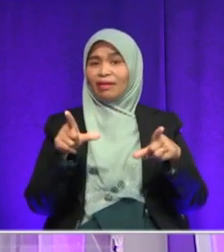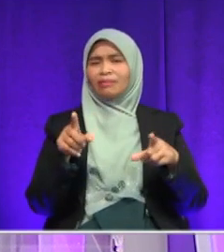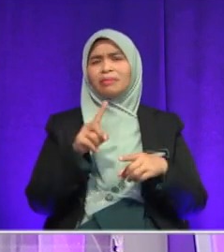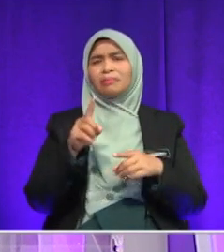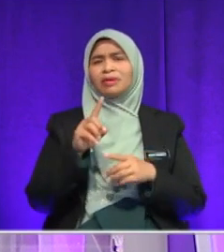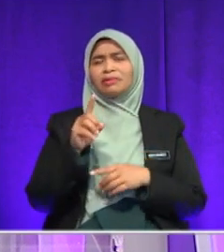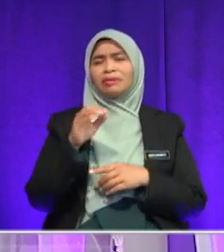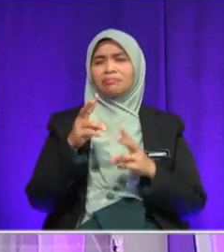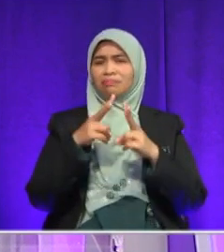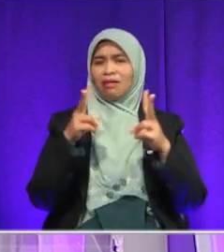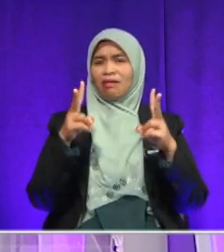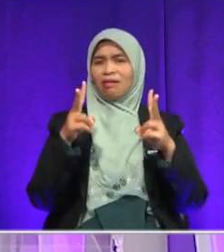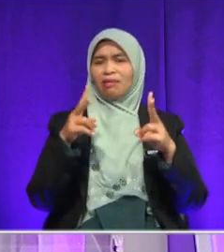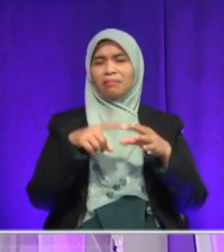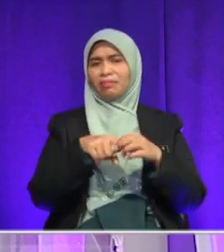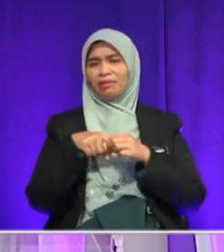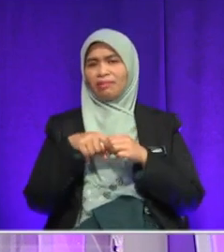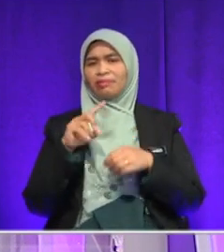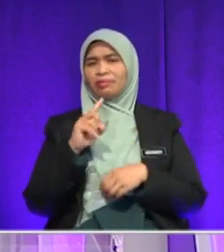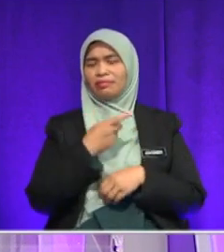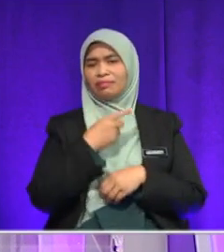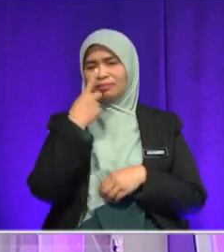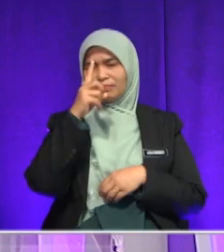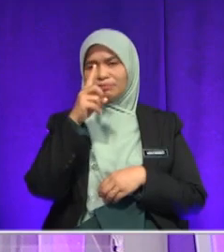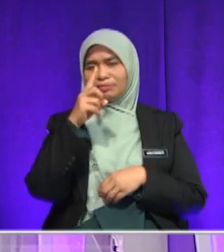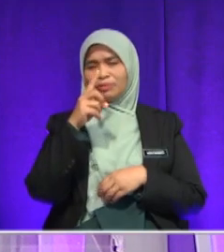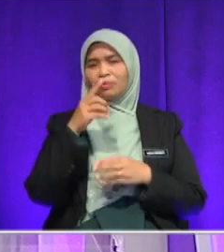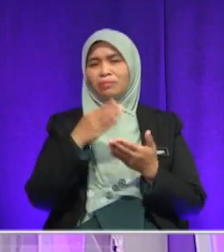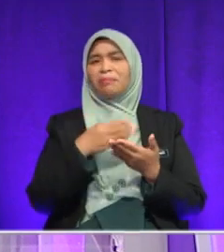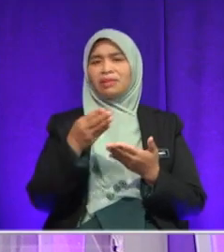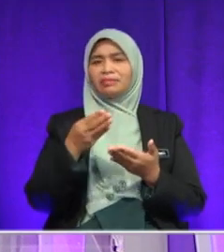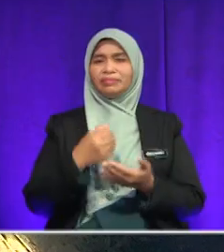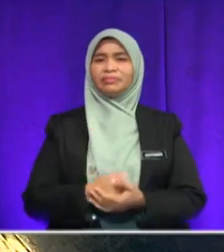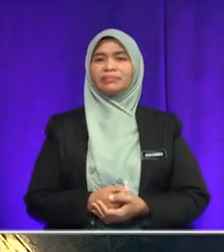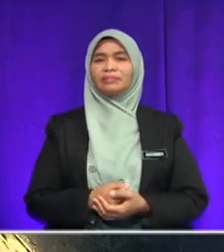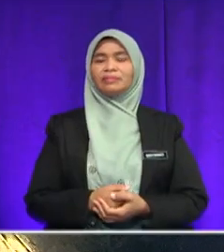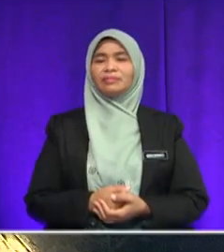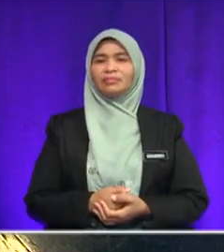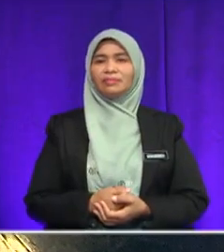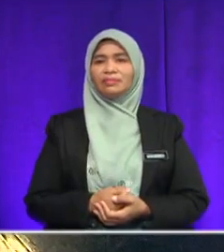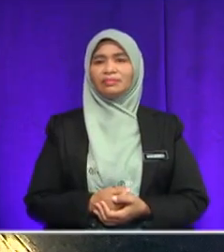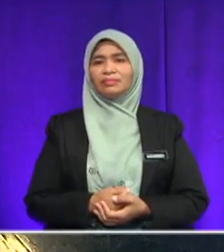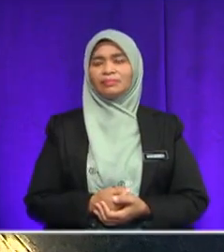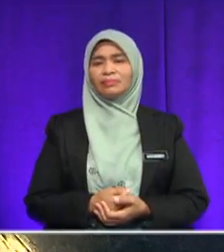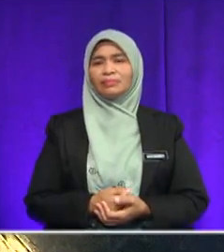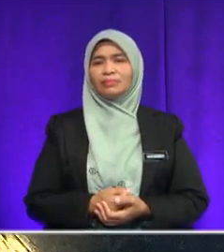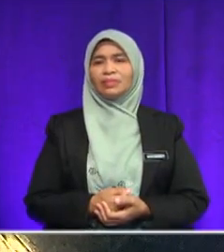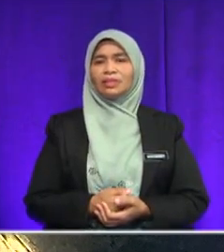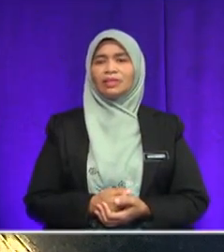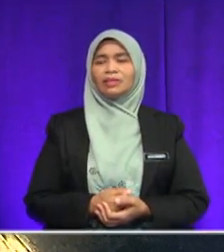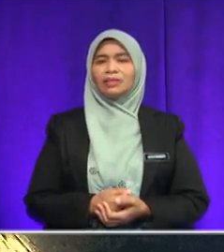paling mempengaruhi kita punya keinginan untuk membeli itu? Dia macam ni Hanif,